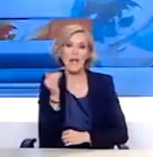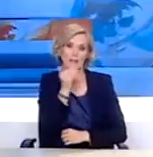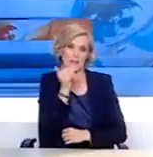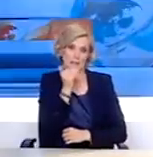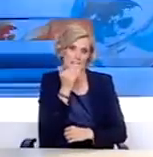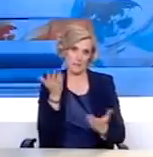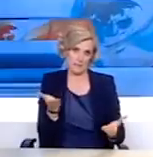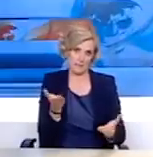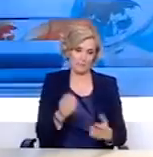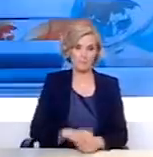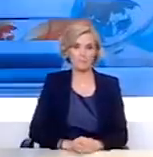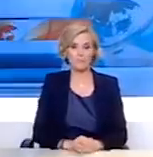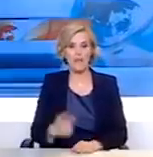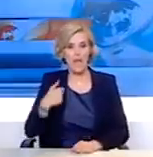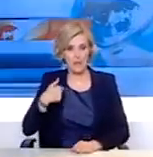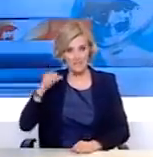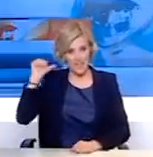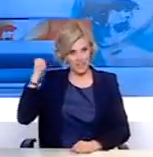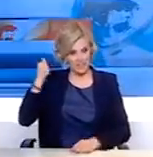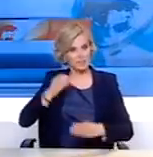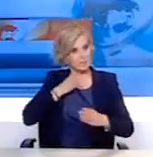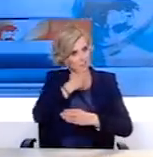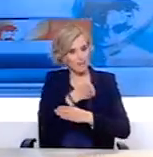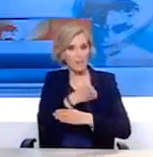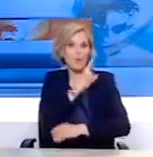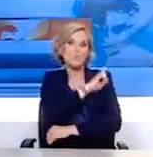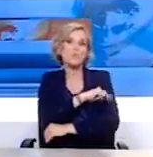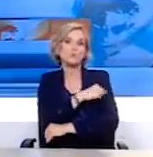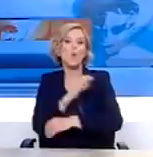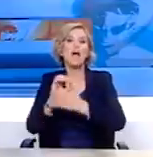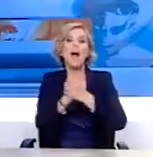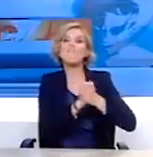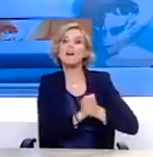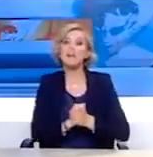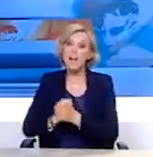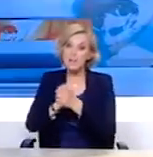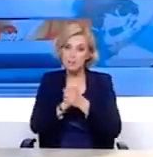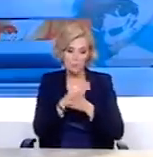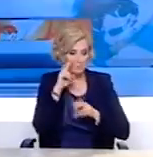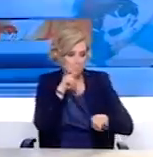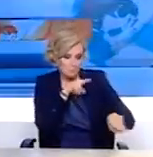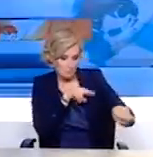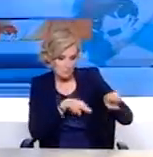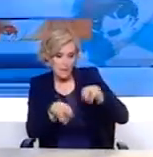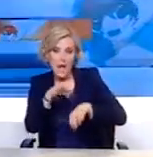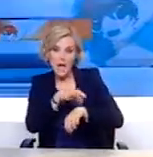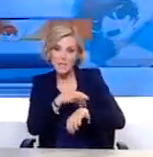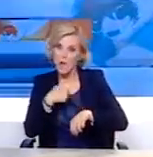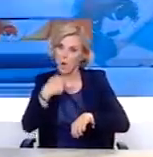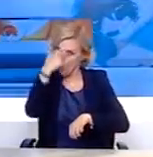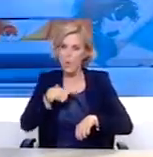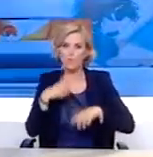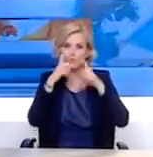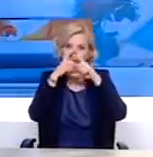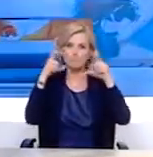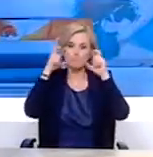σήμερα, είχαμε μπει στη μονάδα της συντατικής θεραπείας στον Ευαγγελισμό να δούμε ασθενείς μαζί και φόρεσα και εγώ